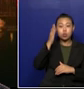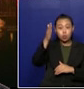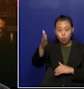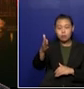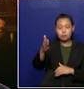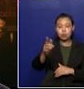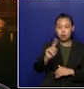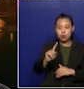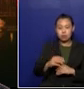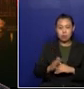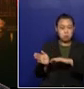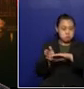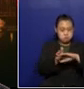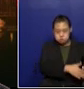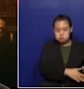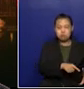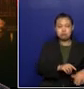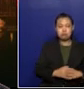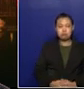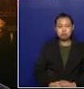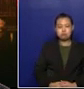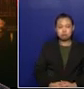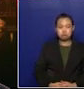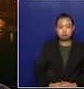านวันไหนนะมันต้องออกไปจากแผ่นดินนี้ฮะแ